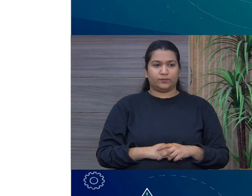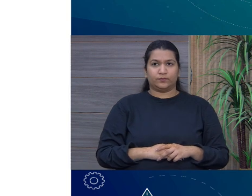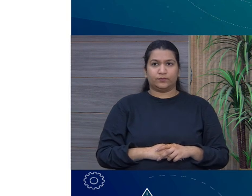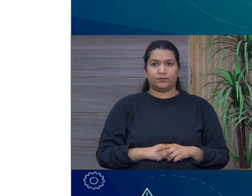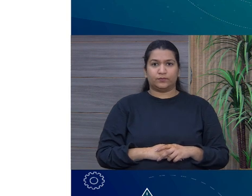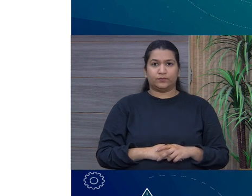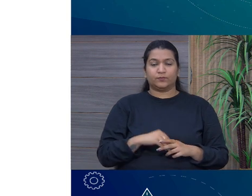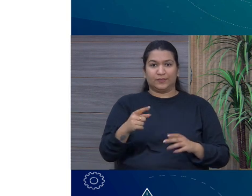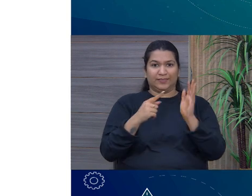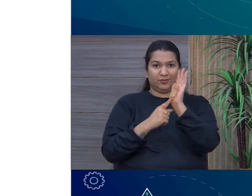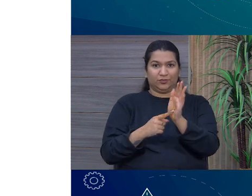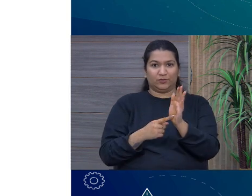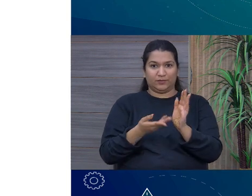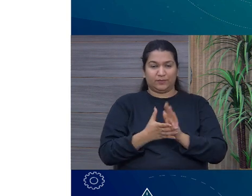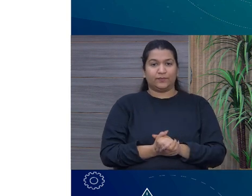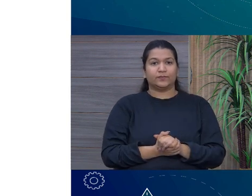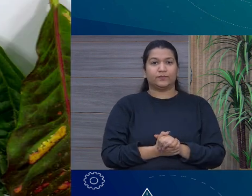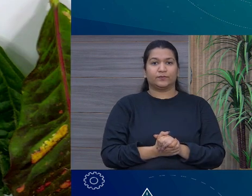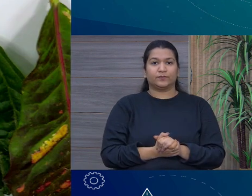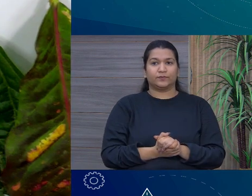चलिए देखते हैं। जी सर,